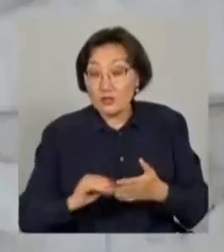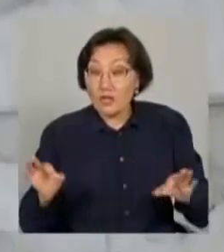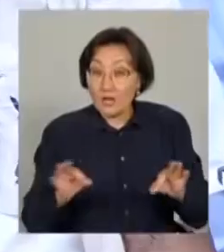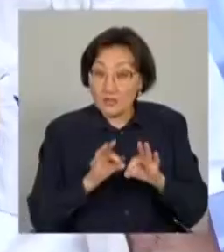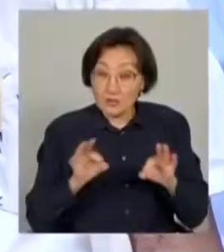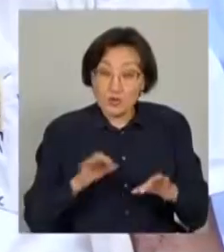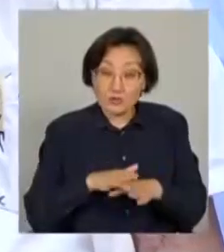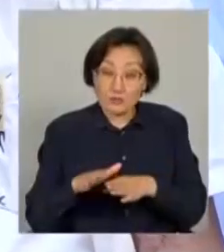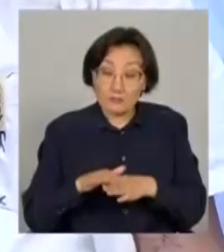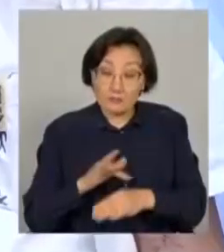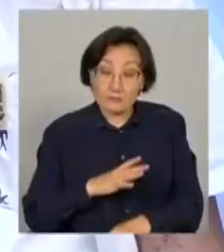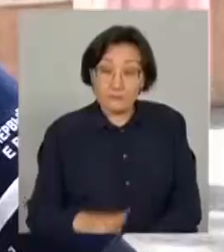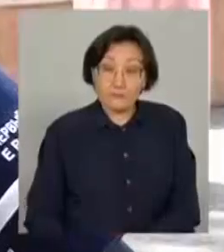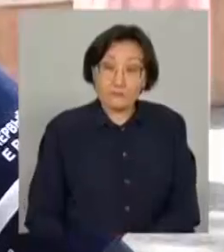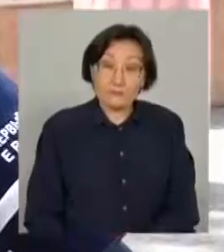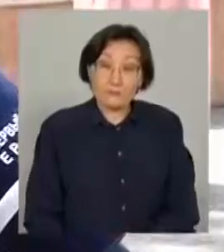әндер шырқалды.